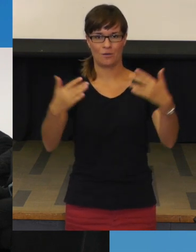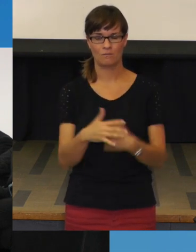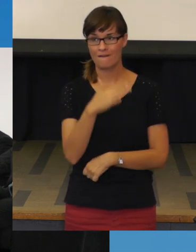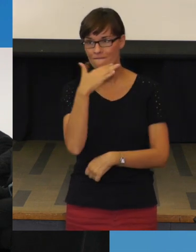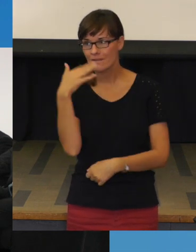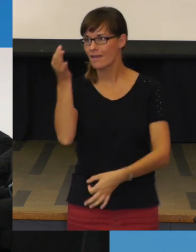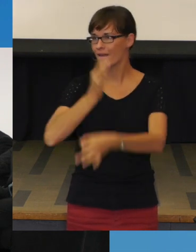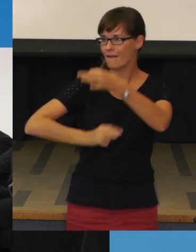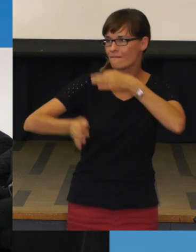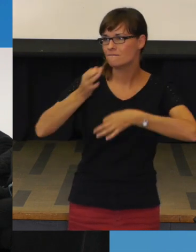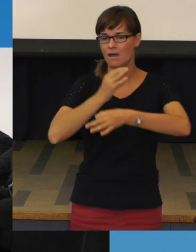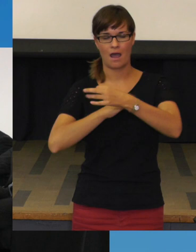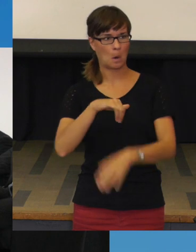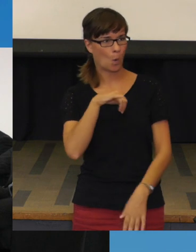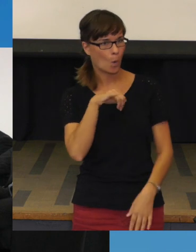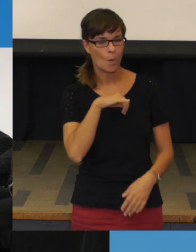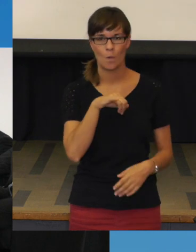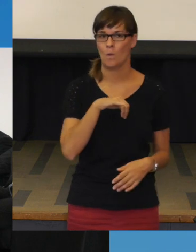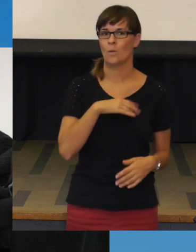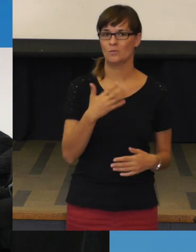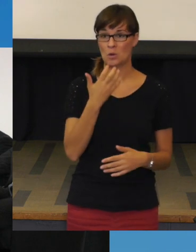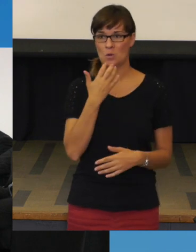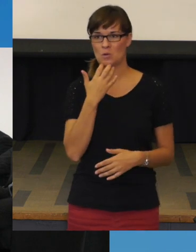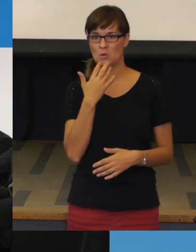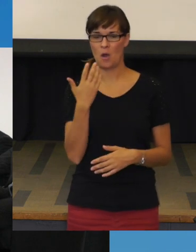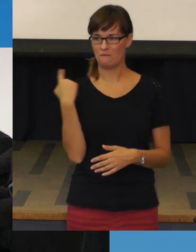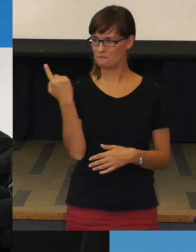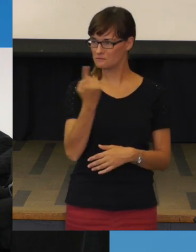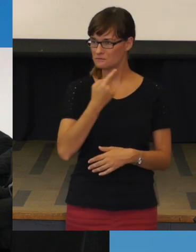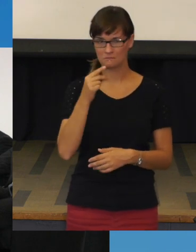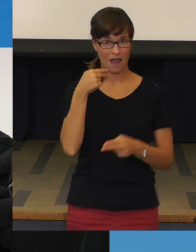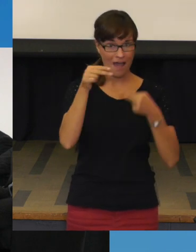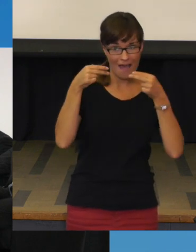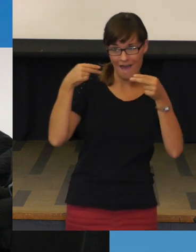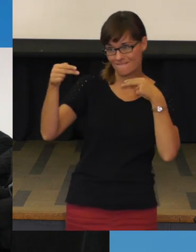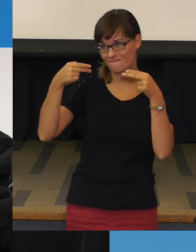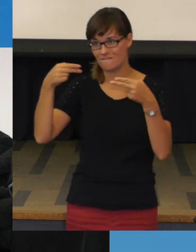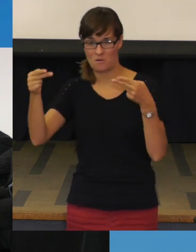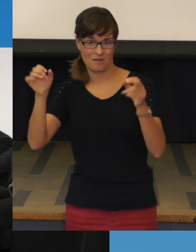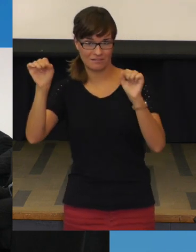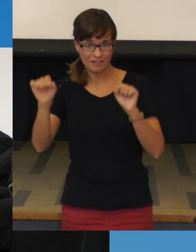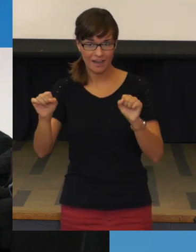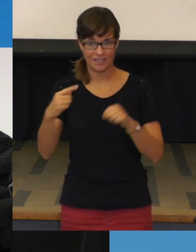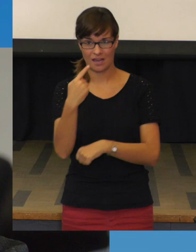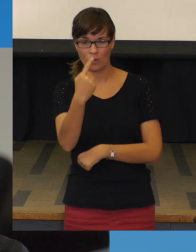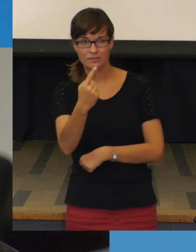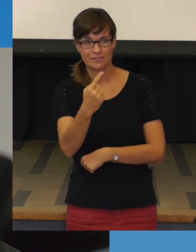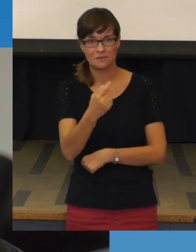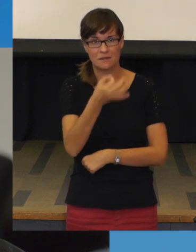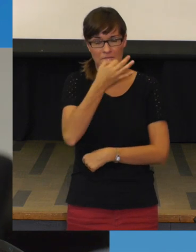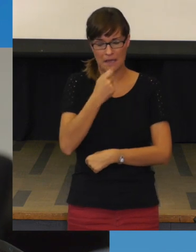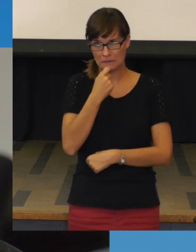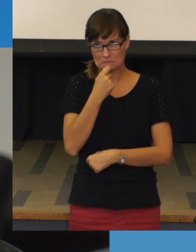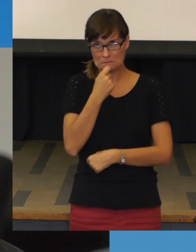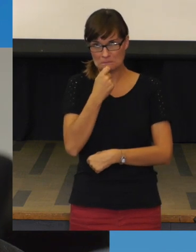viele interessante Fragen hier. Ich hoffe, wir konnten alle beantworten, auch die nicht gestellten, weil jemand sagt, genau das wollte